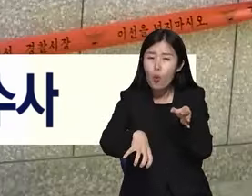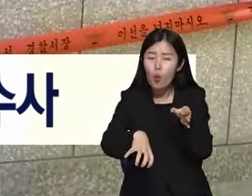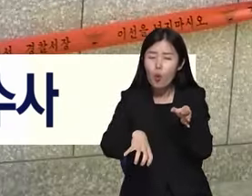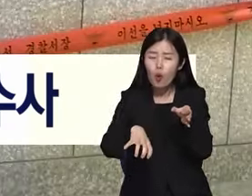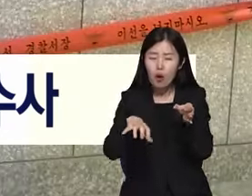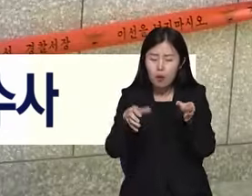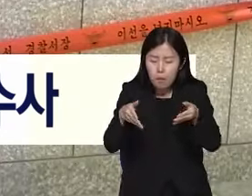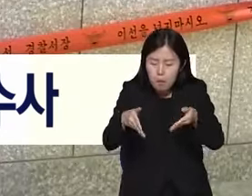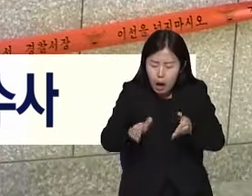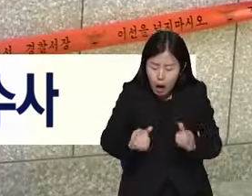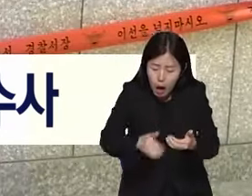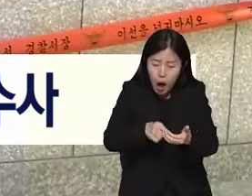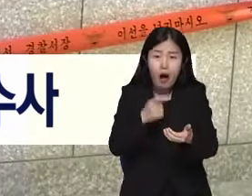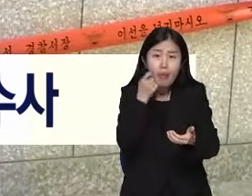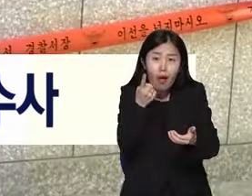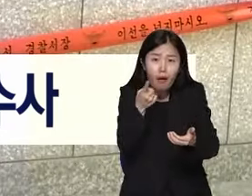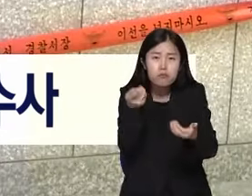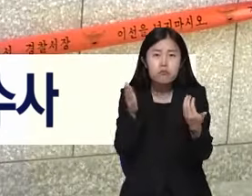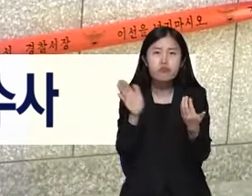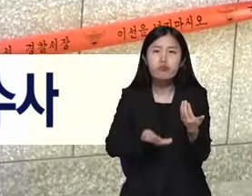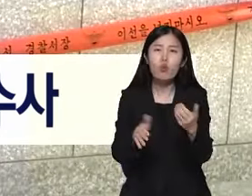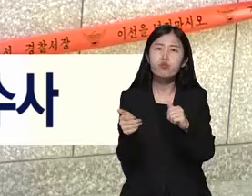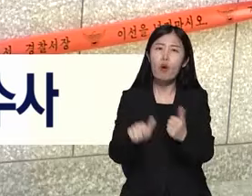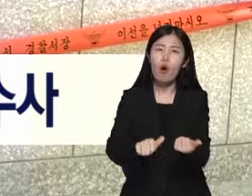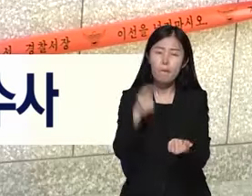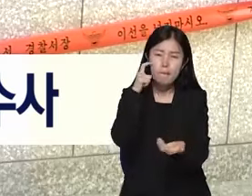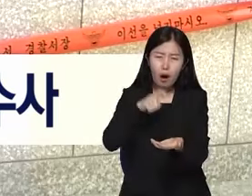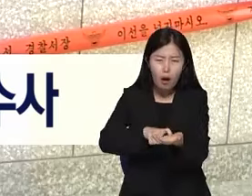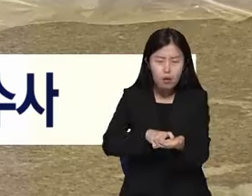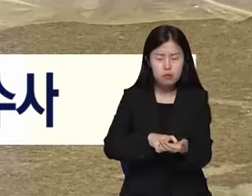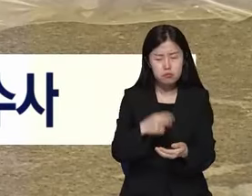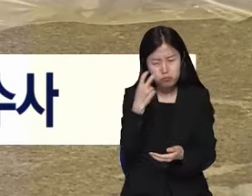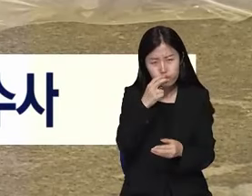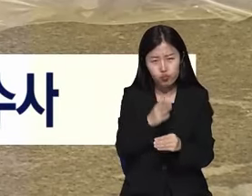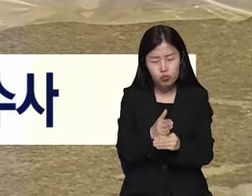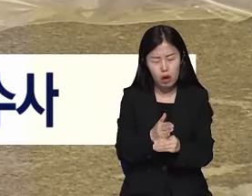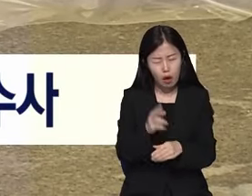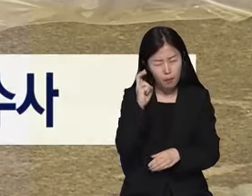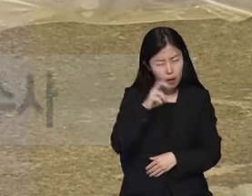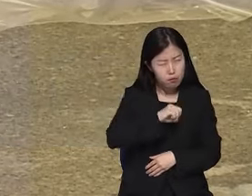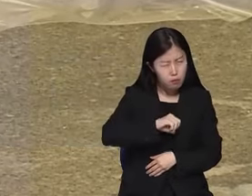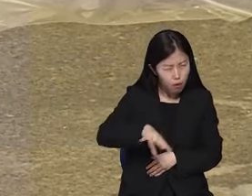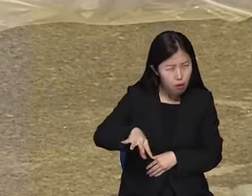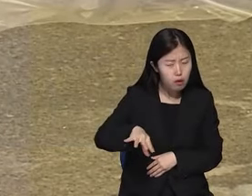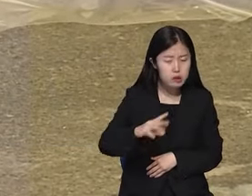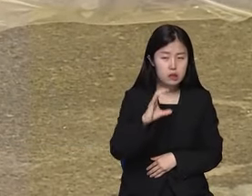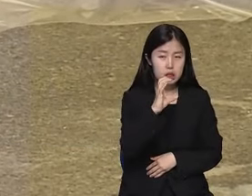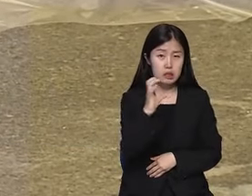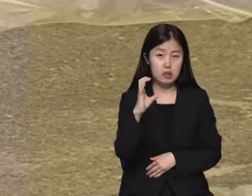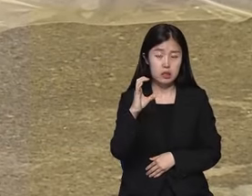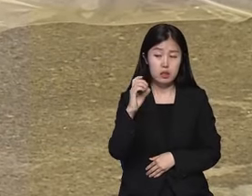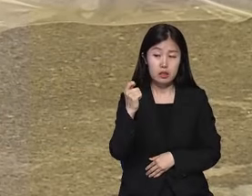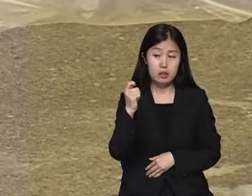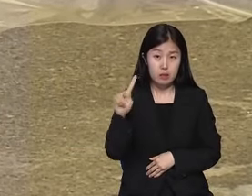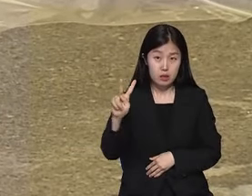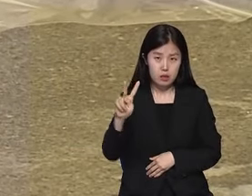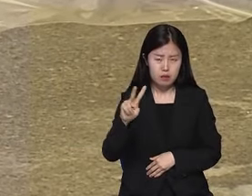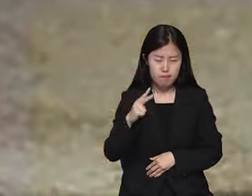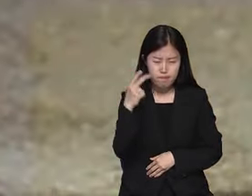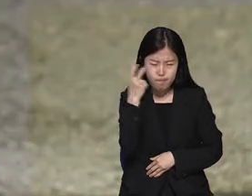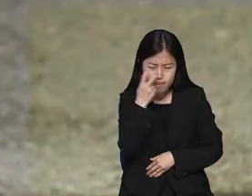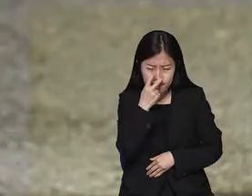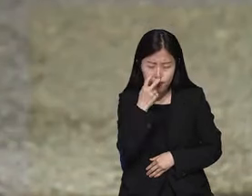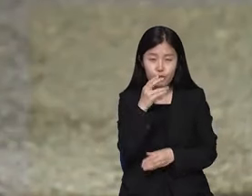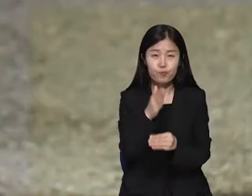사체가 발견됐다는 신고를 접수하고 수사 중입니다. 경찰은 영아가 유기된 것으로 보고 CCTV를 분석하는 등 정확한